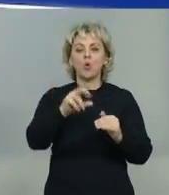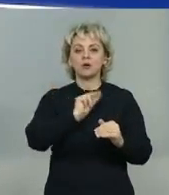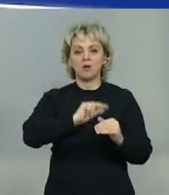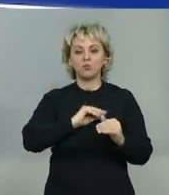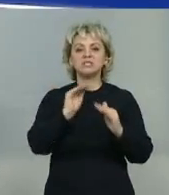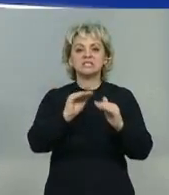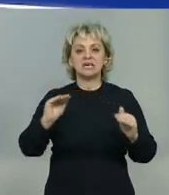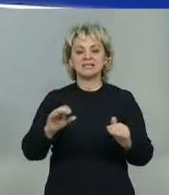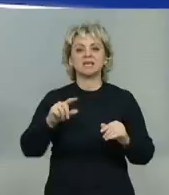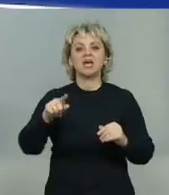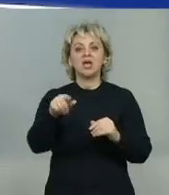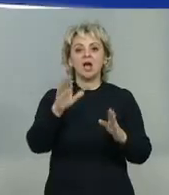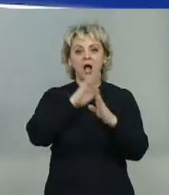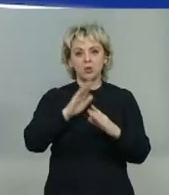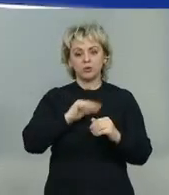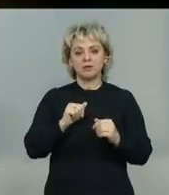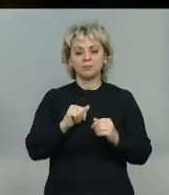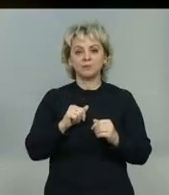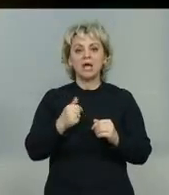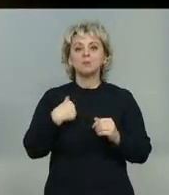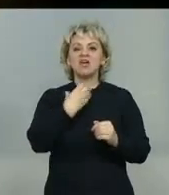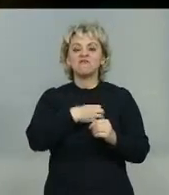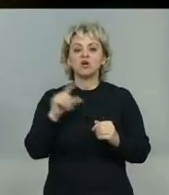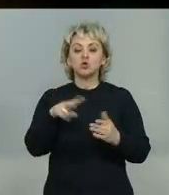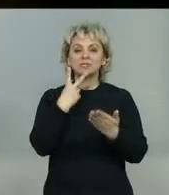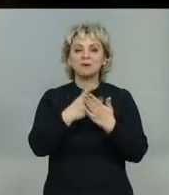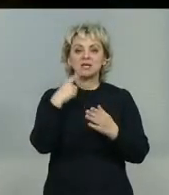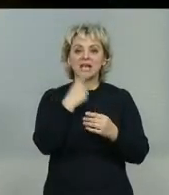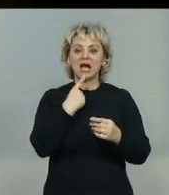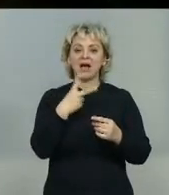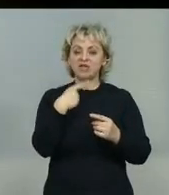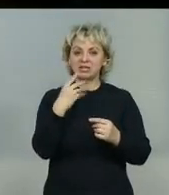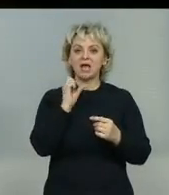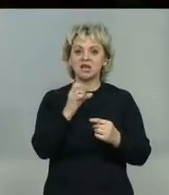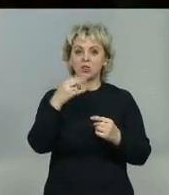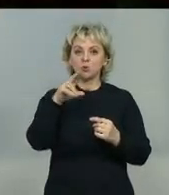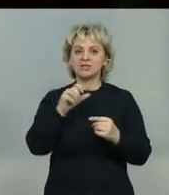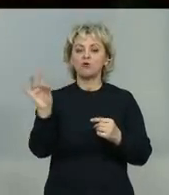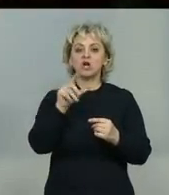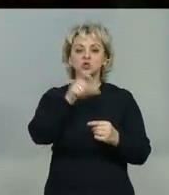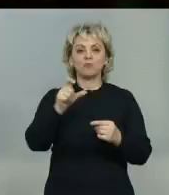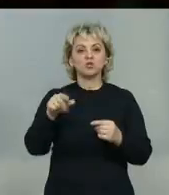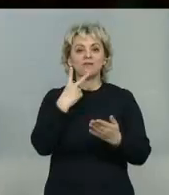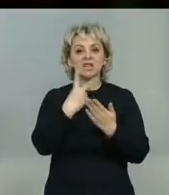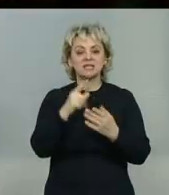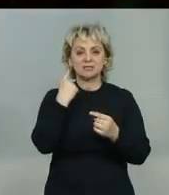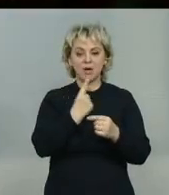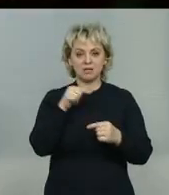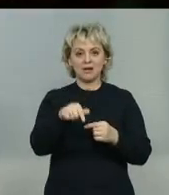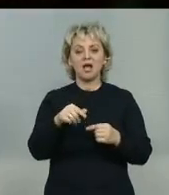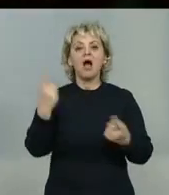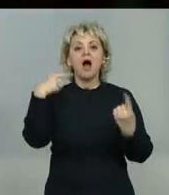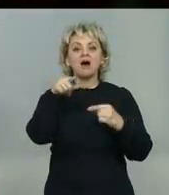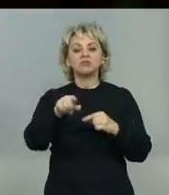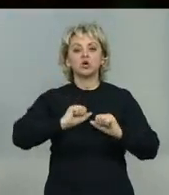работе, детстве и экологии. «Мне важно, чтобы смотрели в глаза», – говорит Андрей Носков. И ростовские школьники в глаза смотрели. И